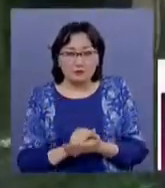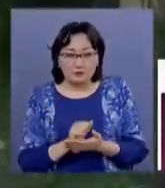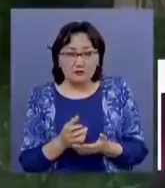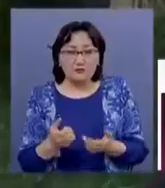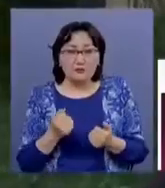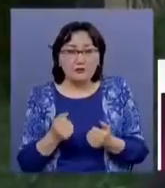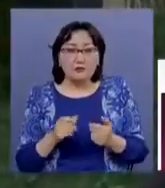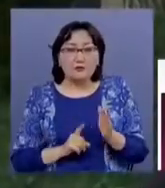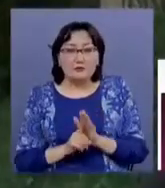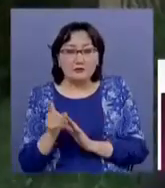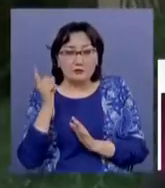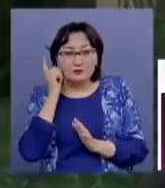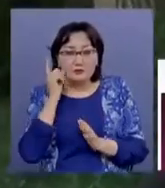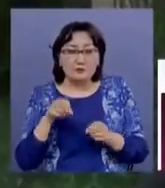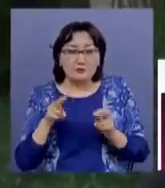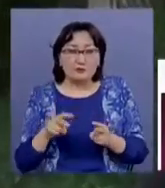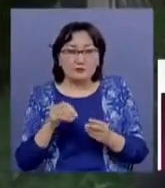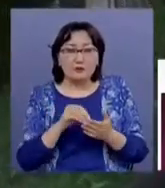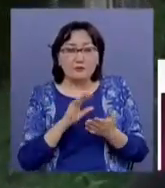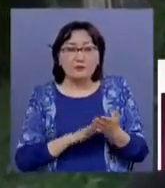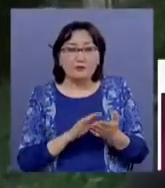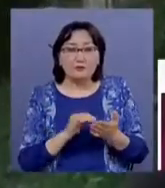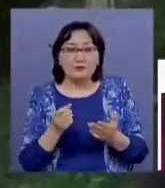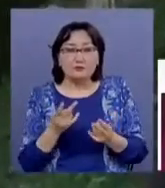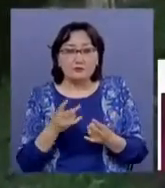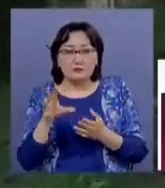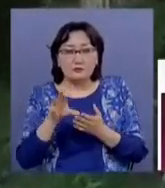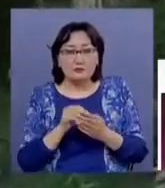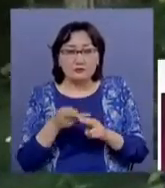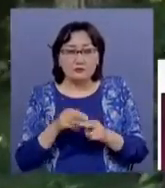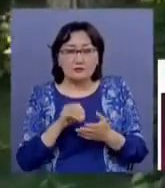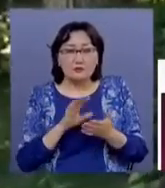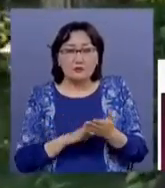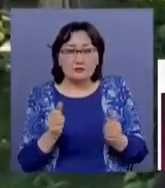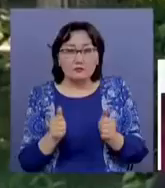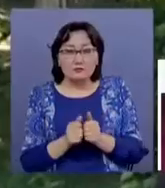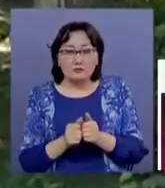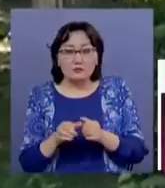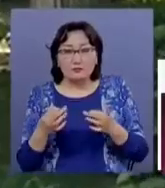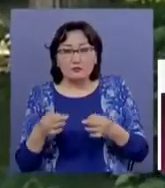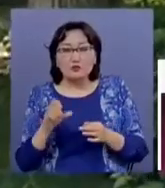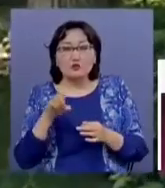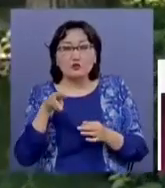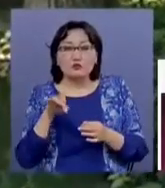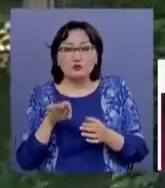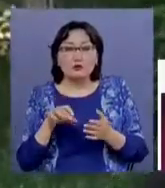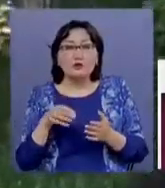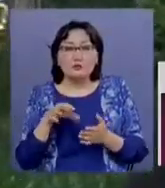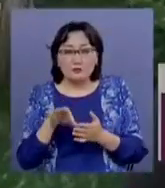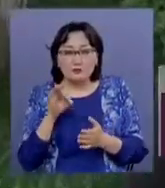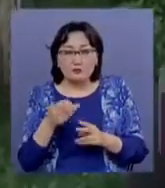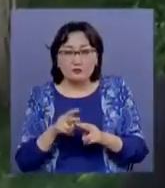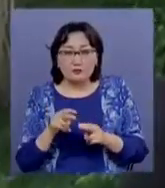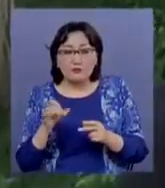үшін алдымен ұялы телефонға арнайы қосымшаны жүктеп алу қажет. Сол қосымшада жақын маңдағы бос скутерді таңдап, QR-код арқылы